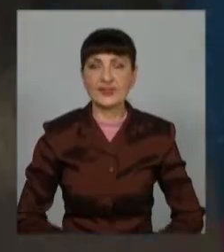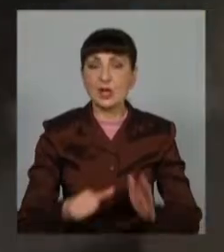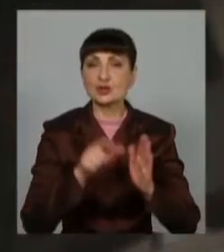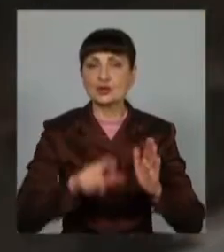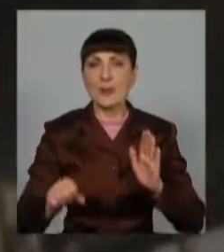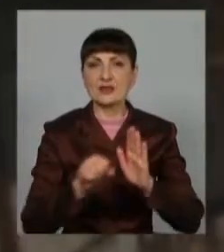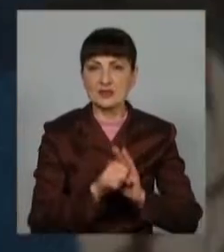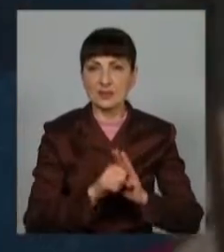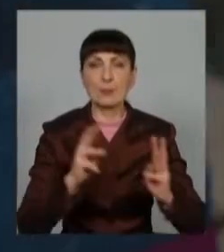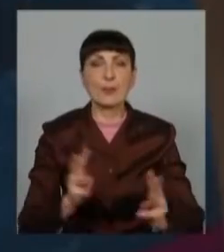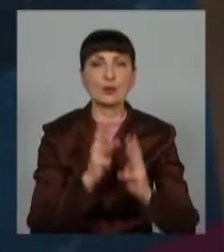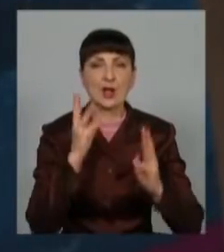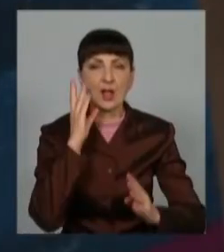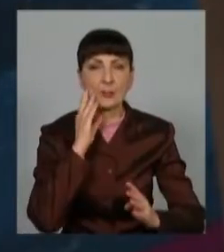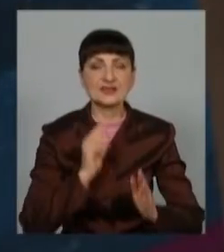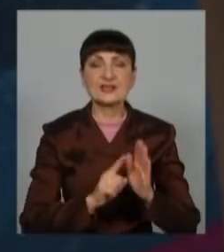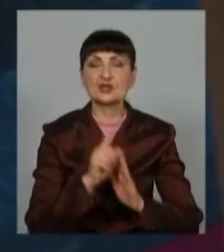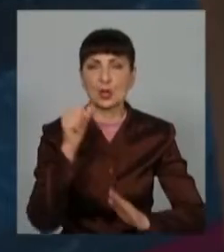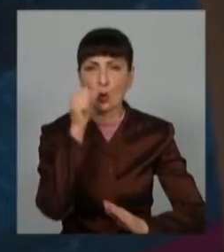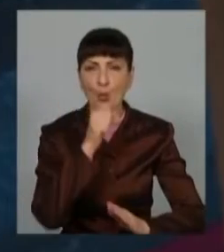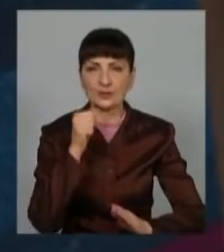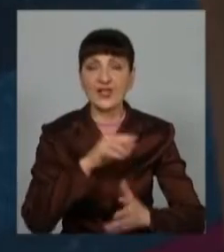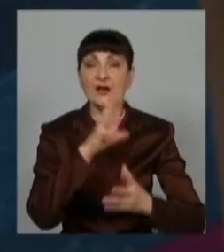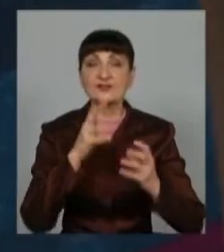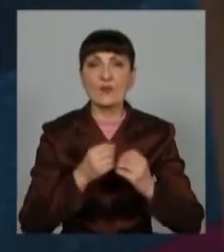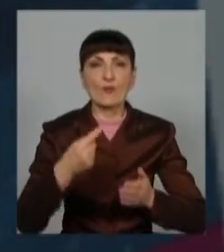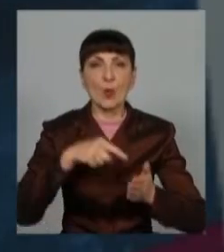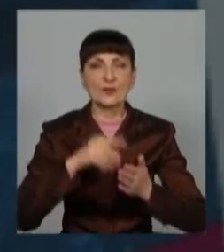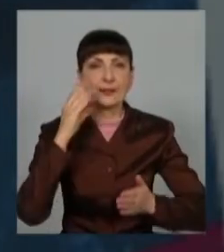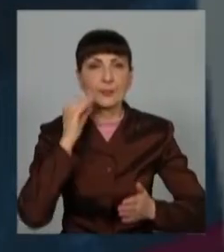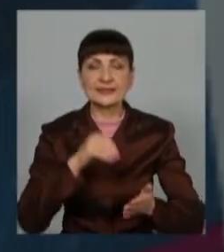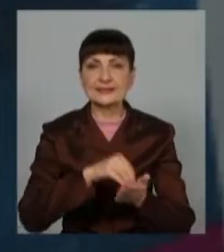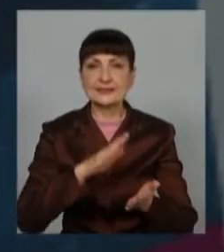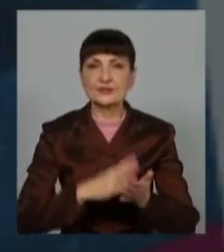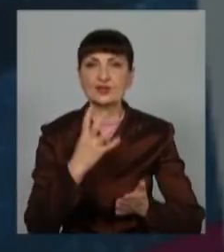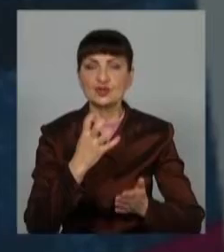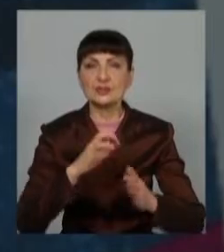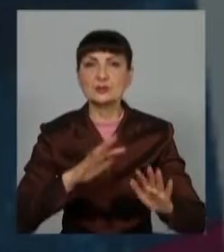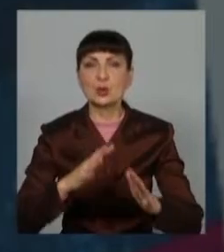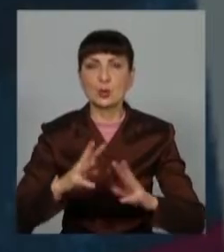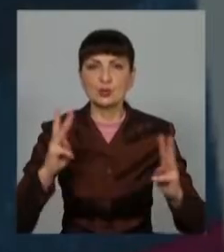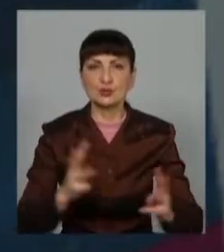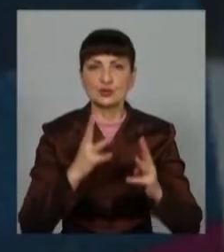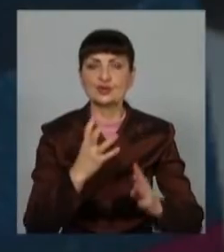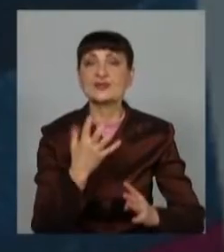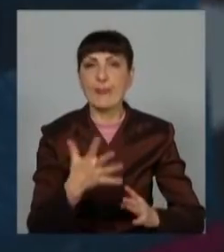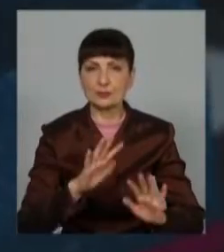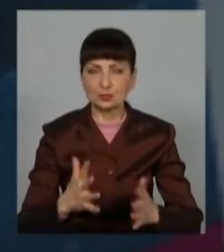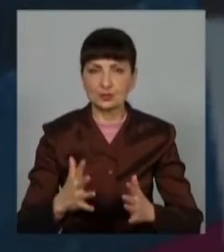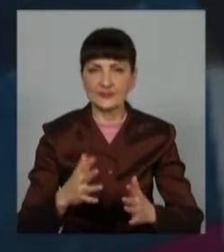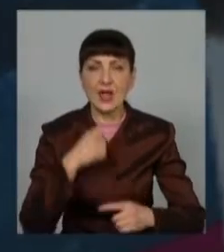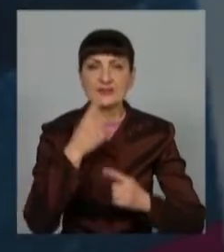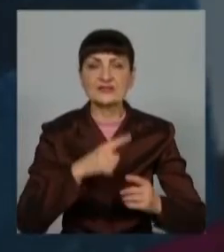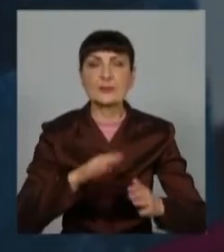6 человек погибли при пожаре в Алматы с начала года. Всего же в мегаполисе зарегистрировано 405 фактов возгорания. По